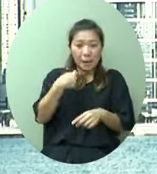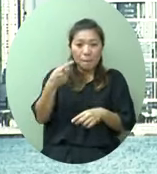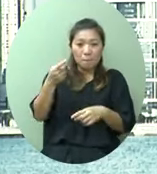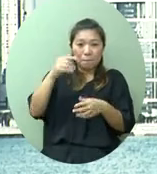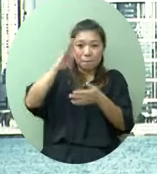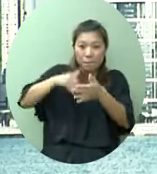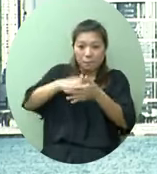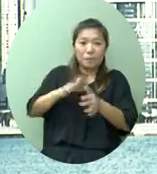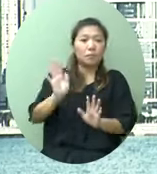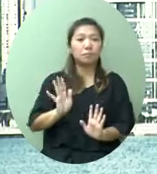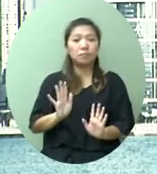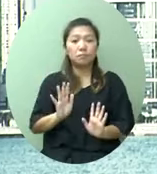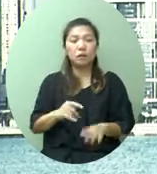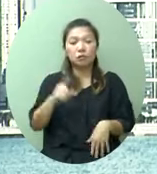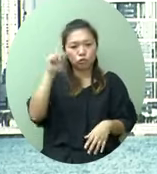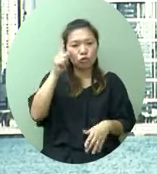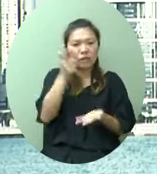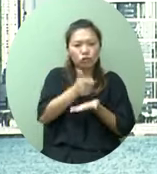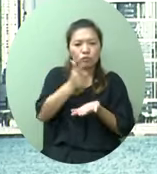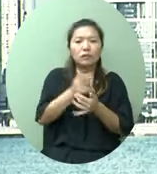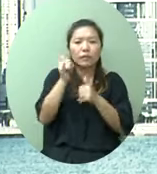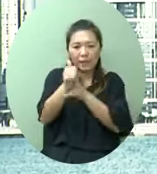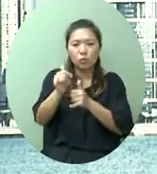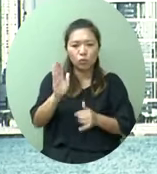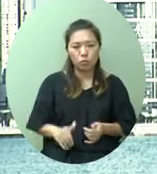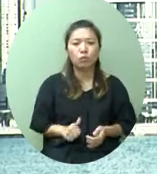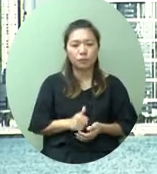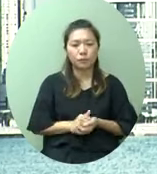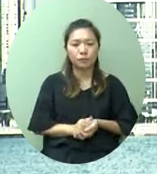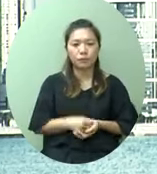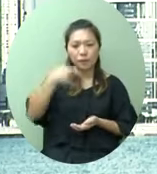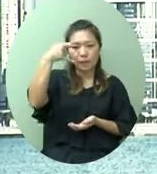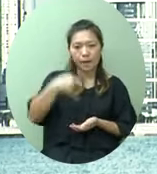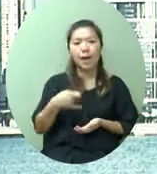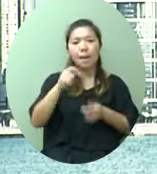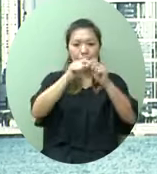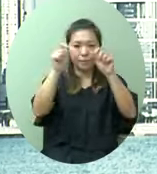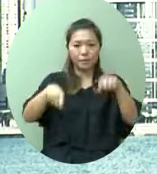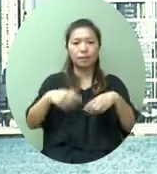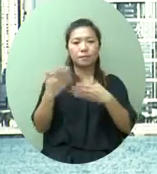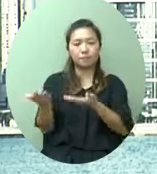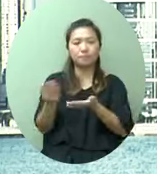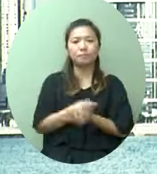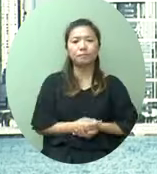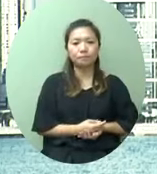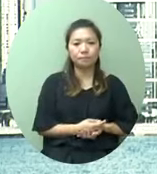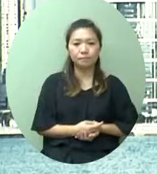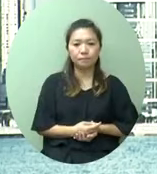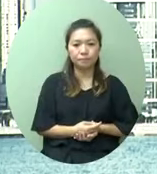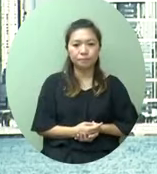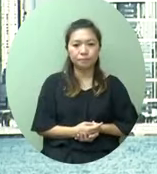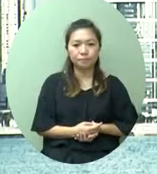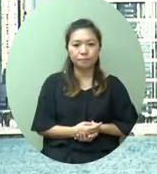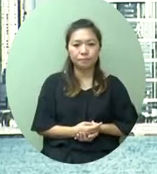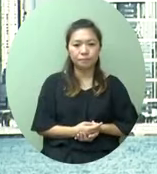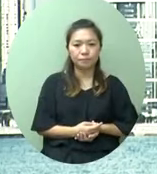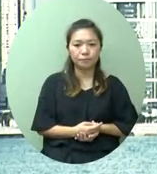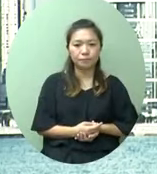口，我們一定會做。 下一條提問，後面各位女記者。